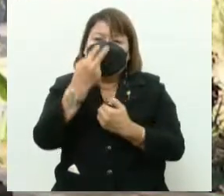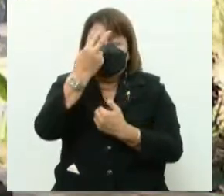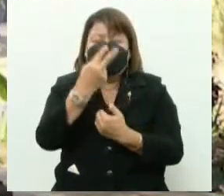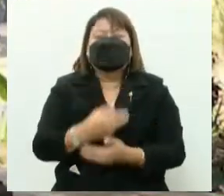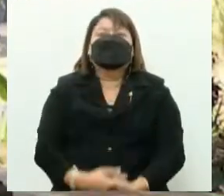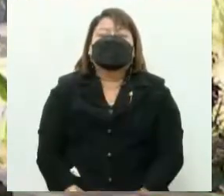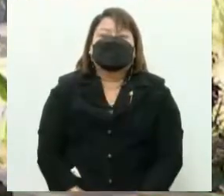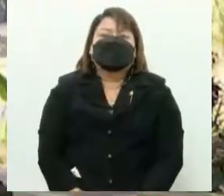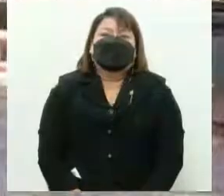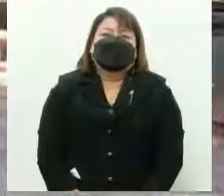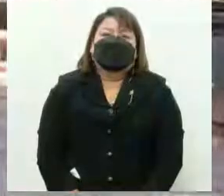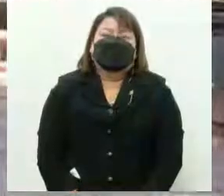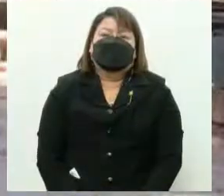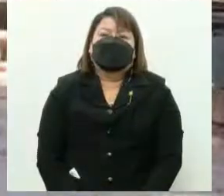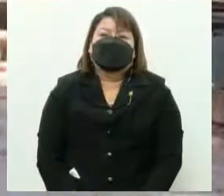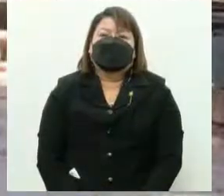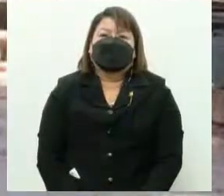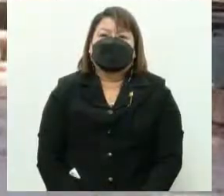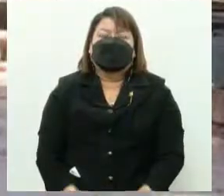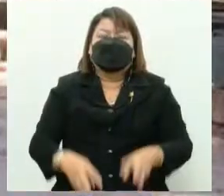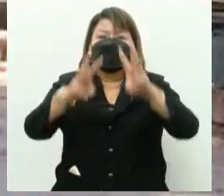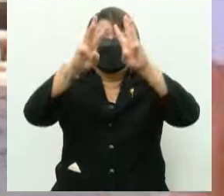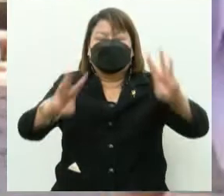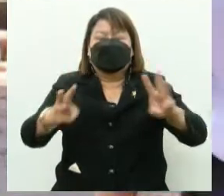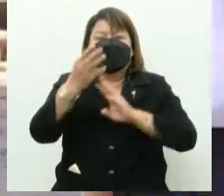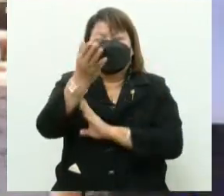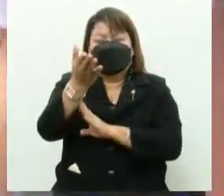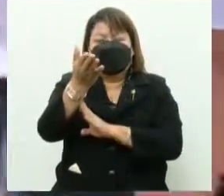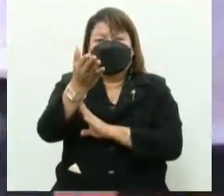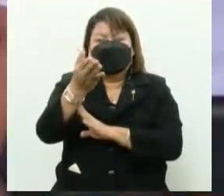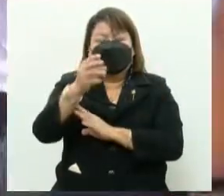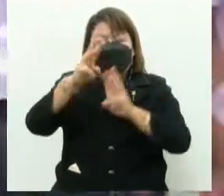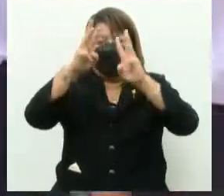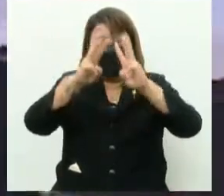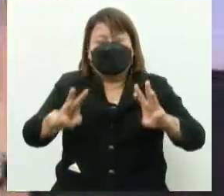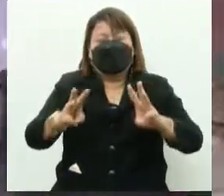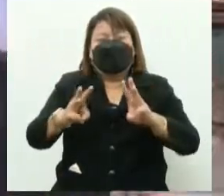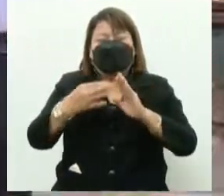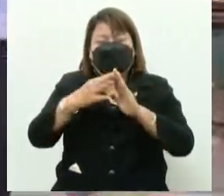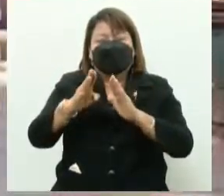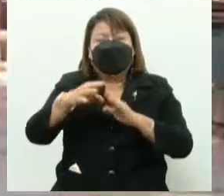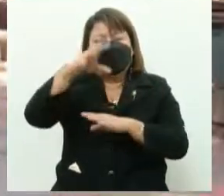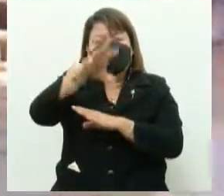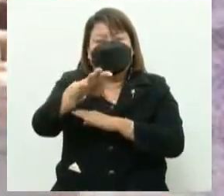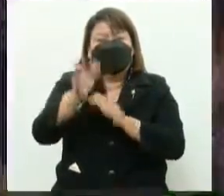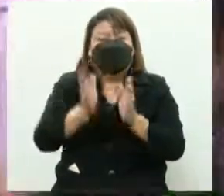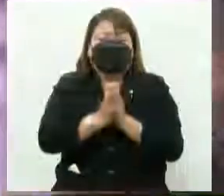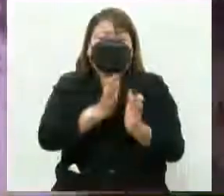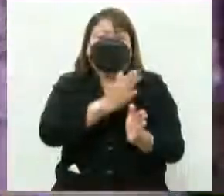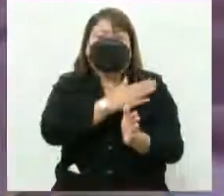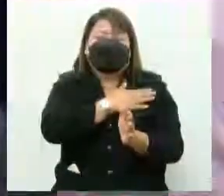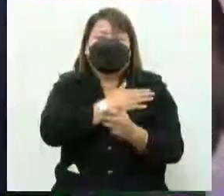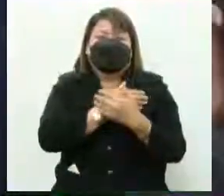ะ วัดพระธาตุคีรีเกตเป็นวัดราชสังกัดคณะสงฆ์ฝ่ายมหานิกาย